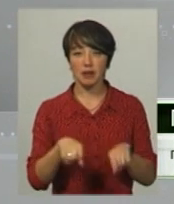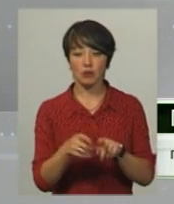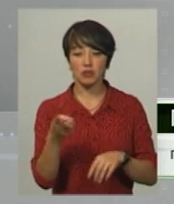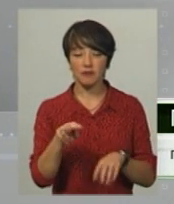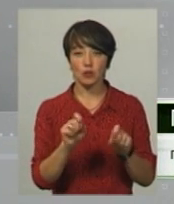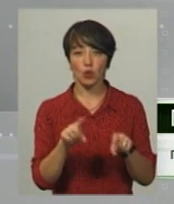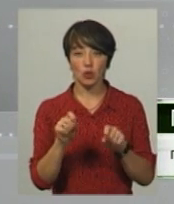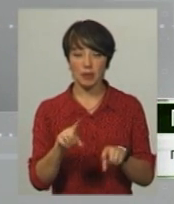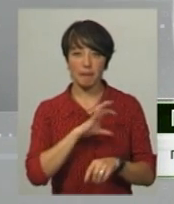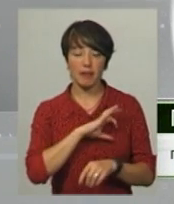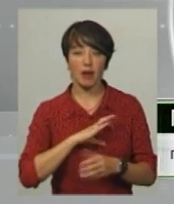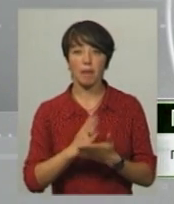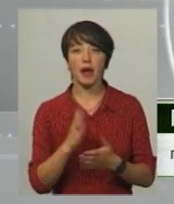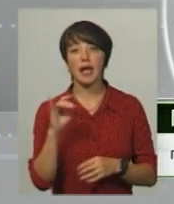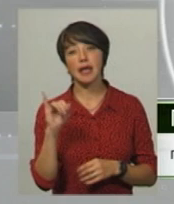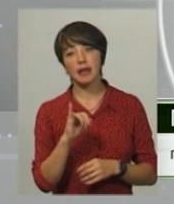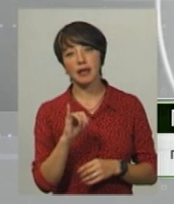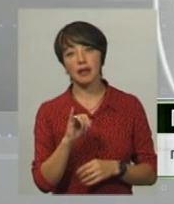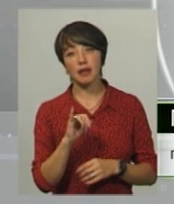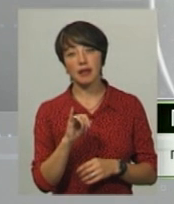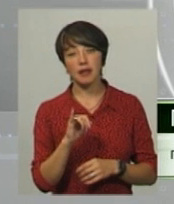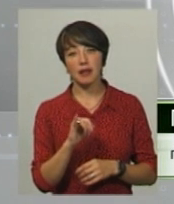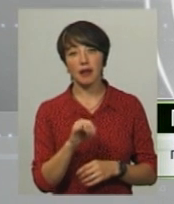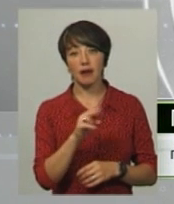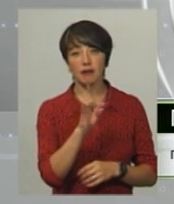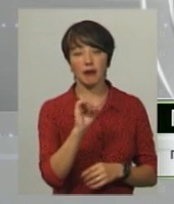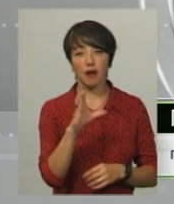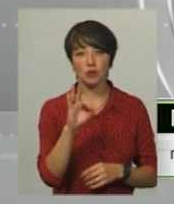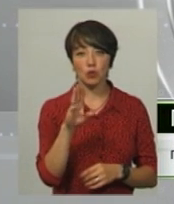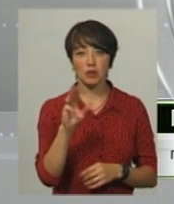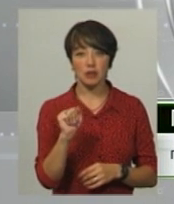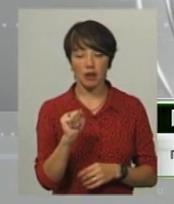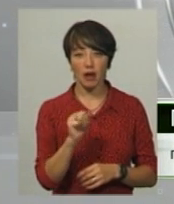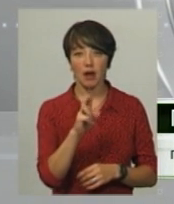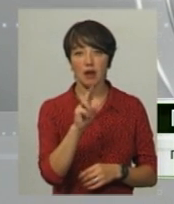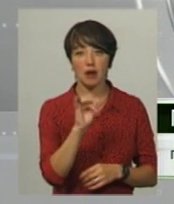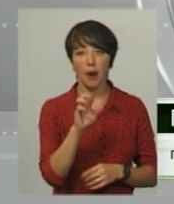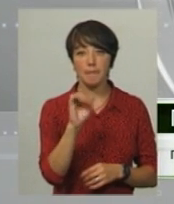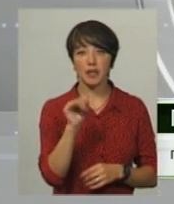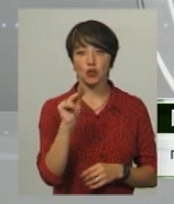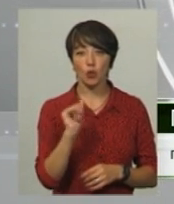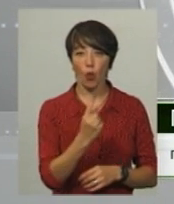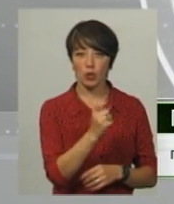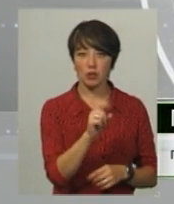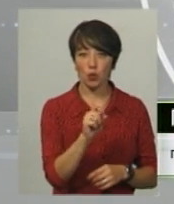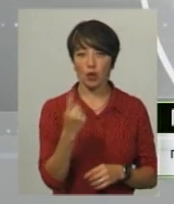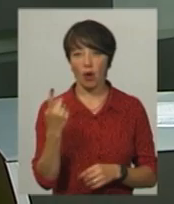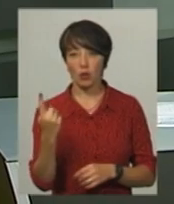золоті медалі має. І Красота Давид і Рабічук Ігор мають по золоті і по срібні медалі.